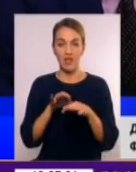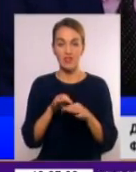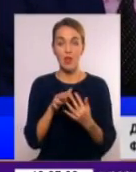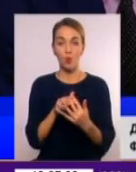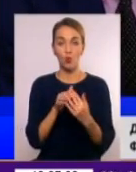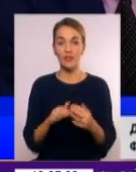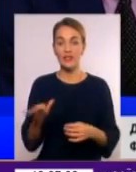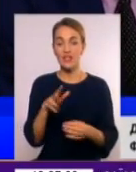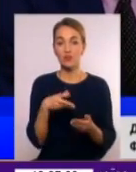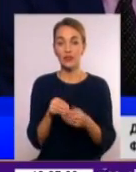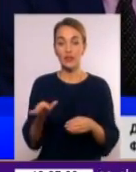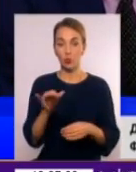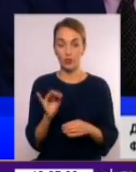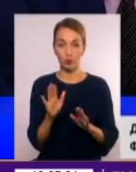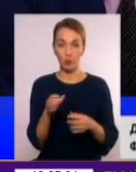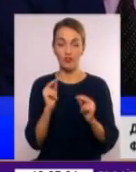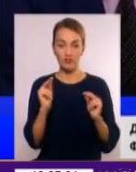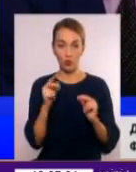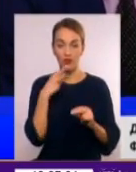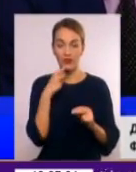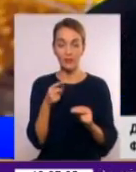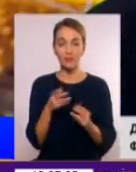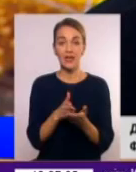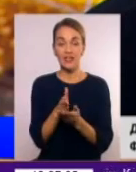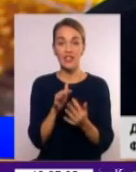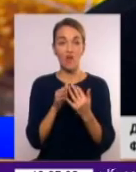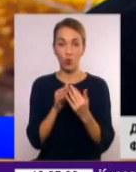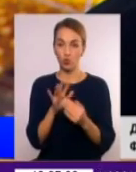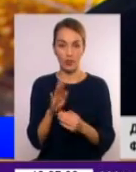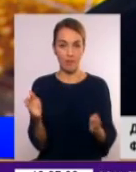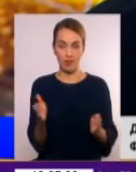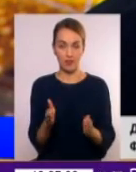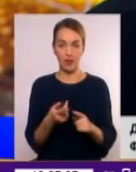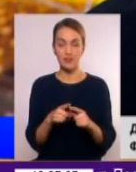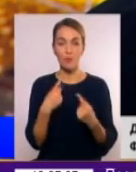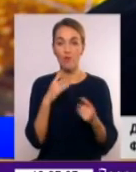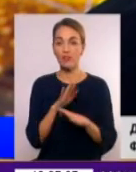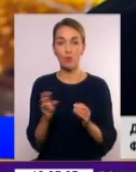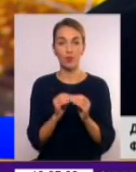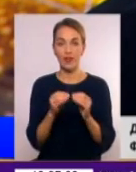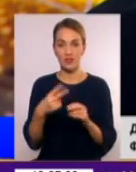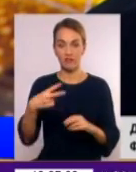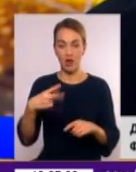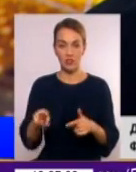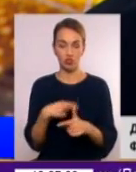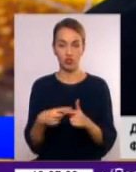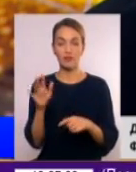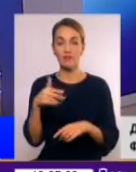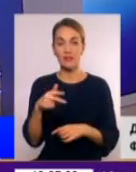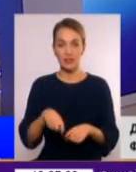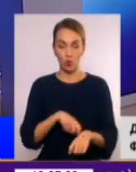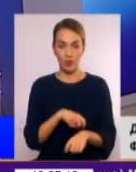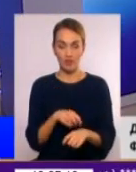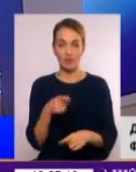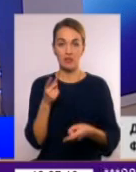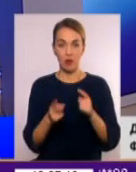скажімо, території. І будемо відверто ж говорити, лінія фронту, вона є не маленькою. Тобто це мова не йде про 10, 20 чи навіть 30 кілометрів.